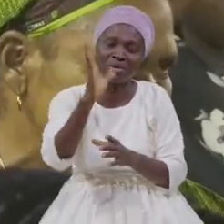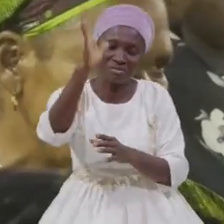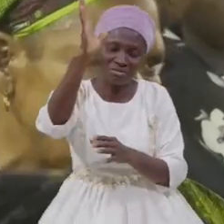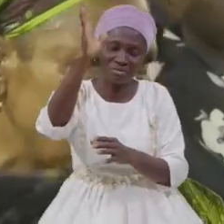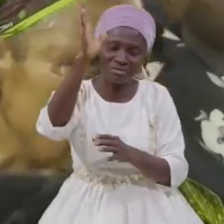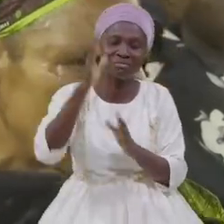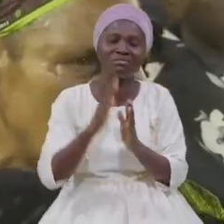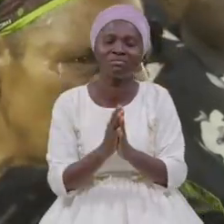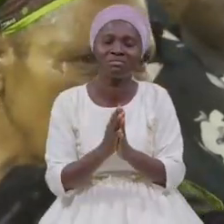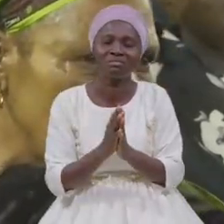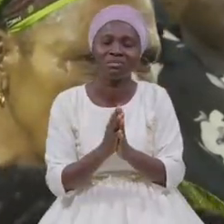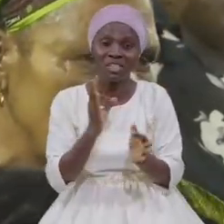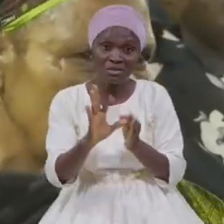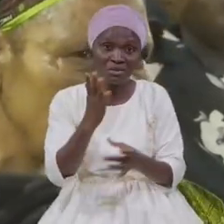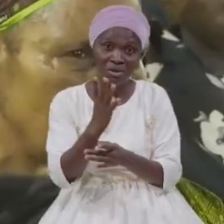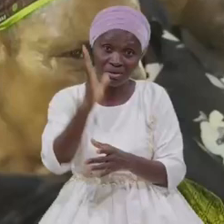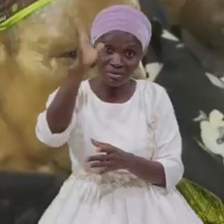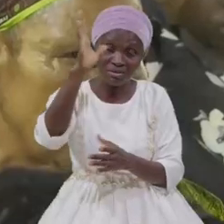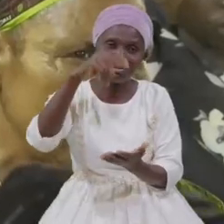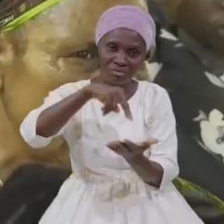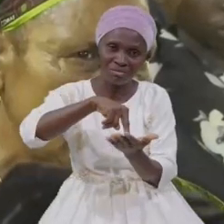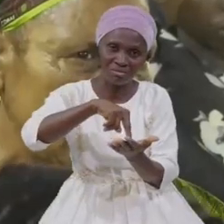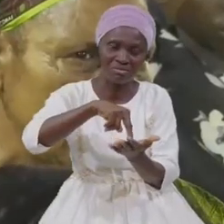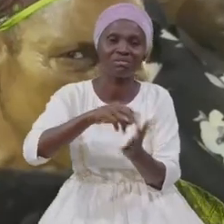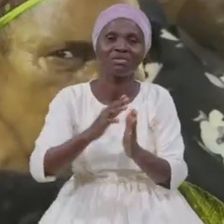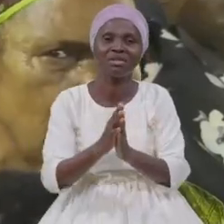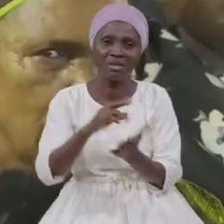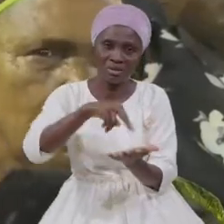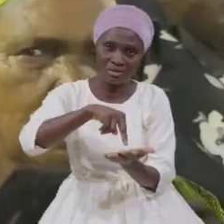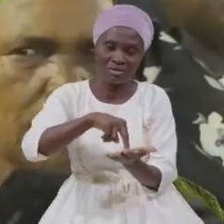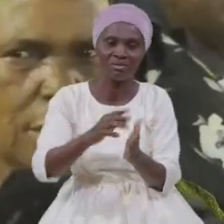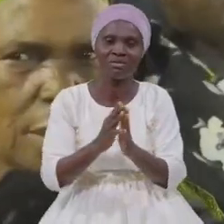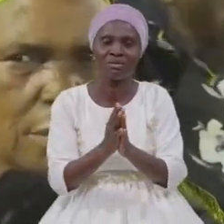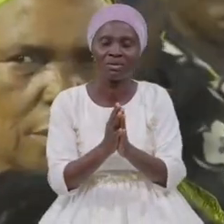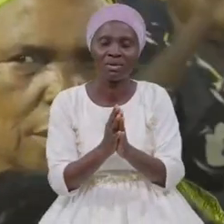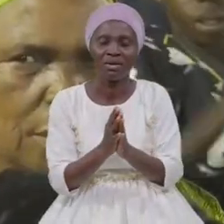main. Si tu lèves la main, tu vas te lever.